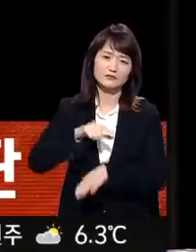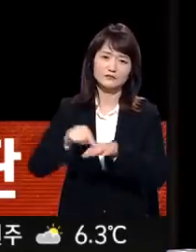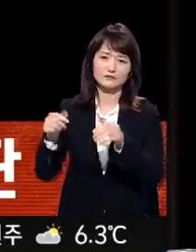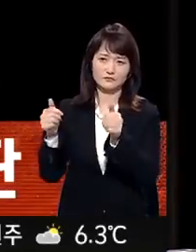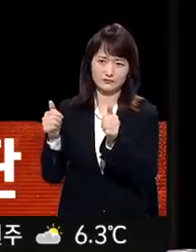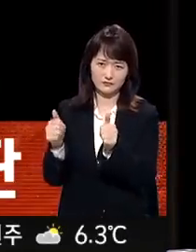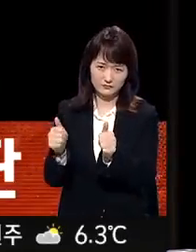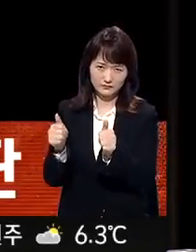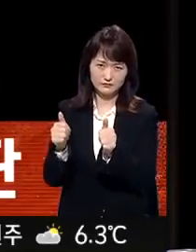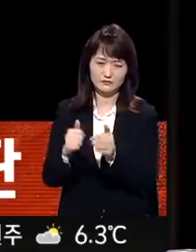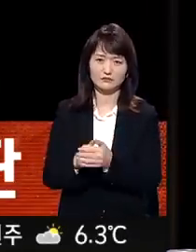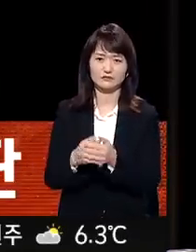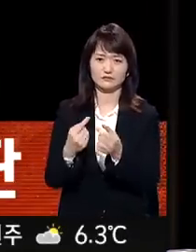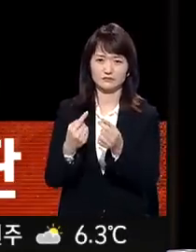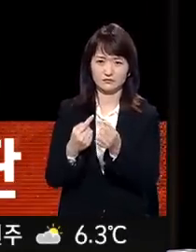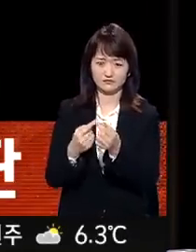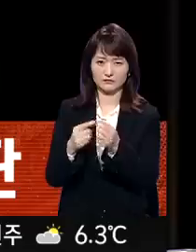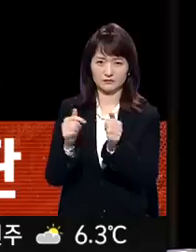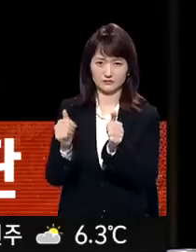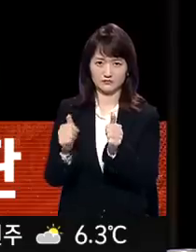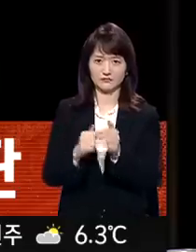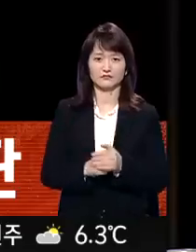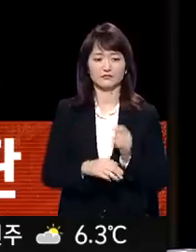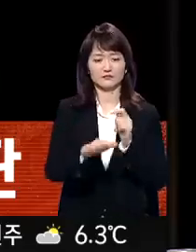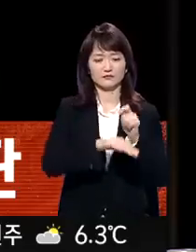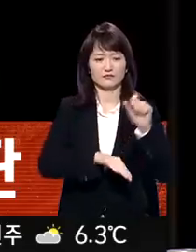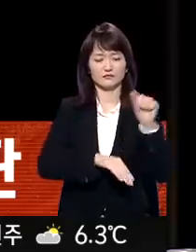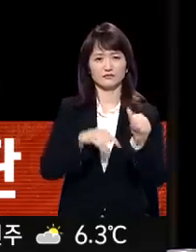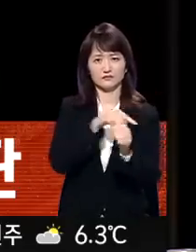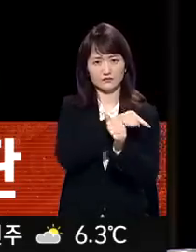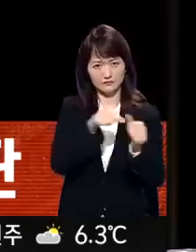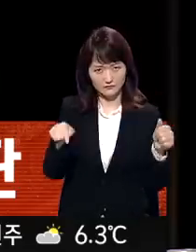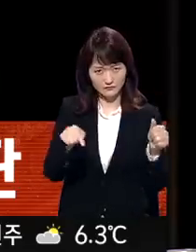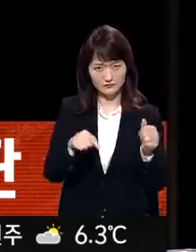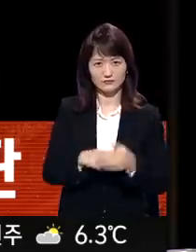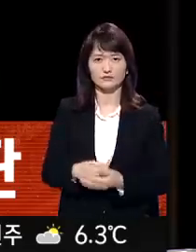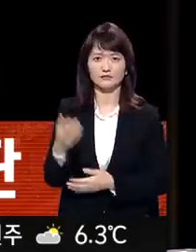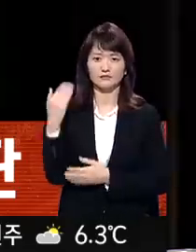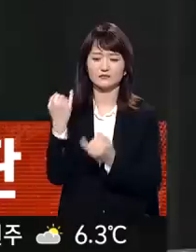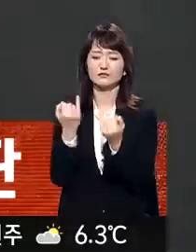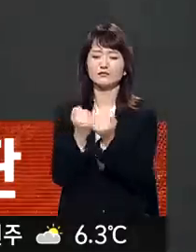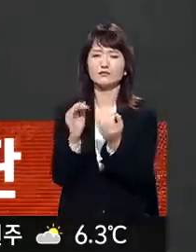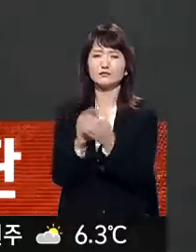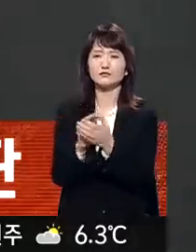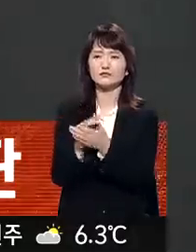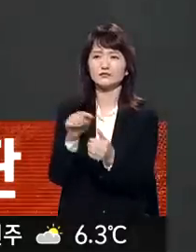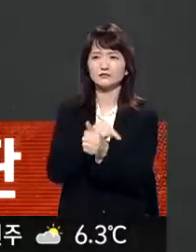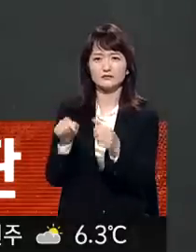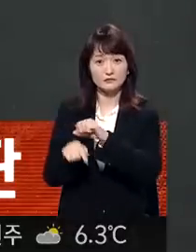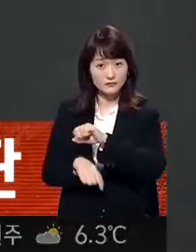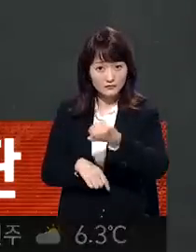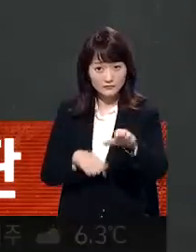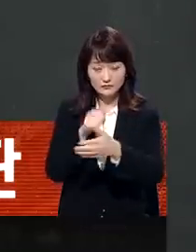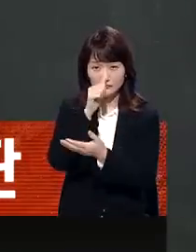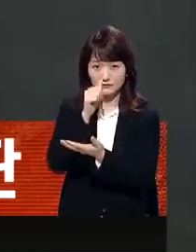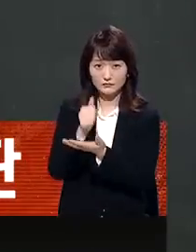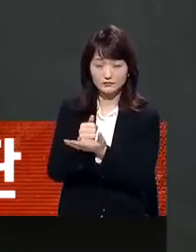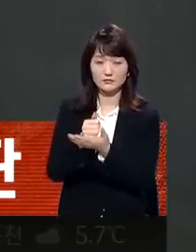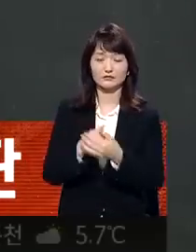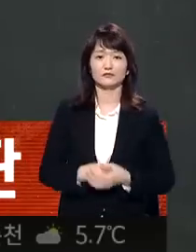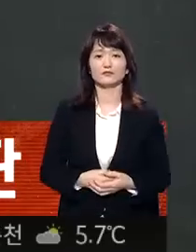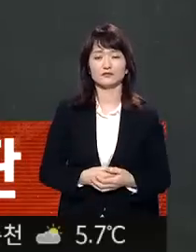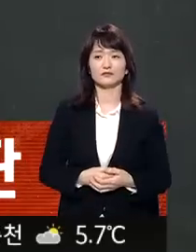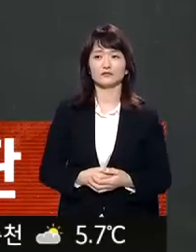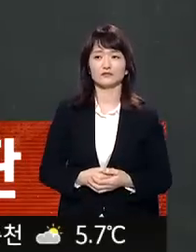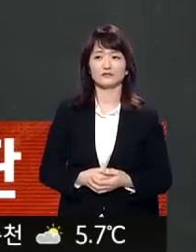공판이 있었는데요. 이기영은 이 택시기사 강도살인 그리고 전 여자친구 이 사체유기 등의 혐의를 받고 있죠. 재판부가 검찰